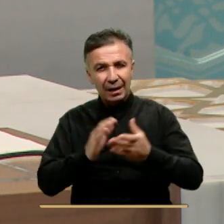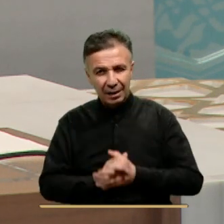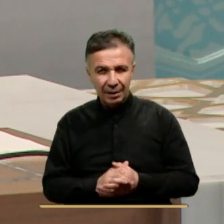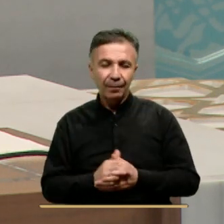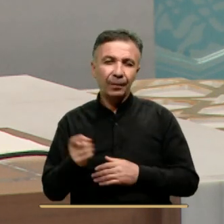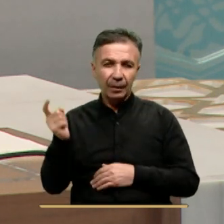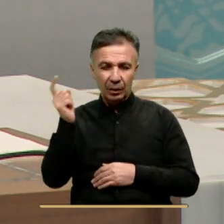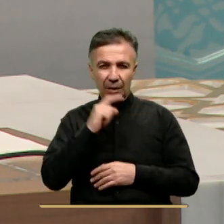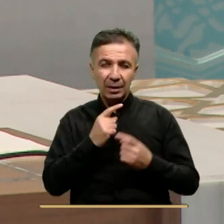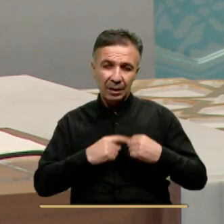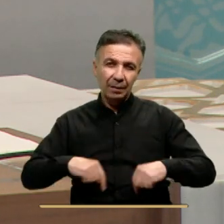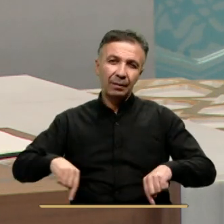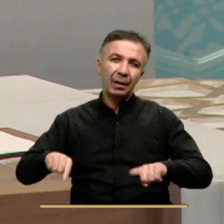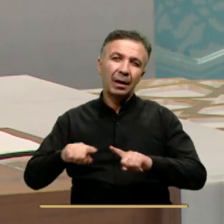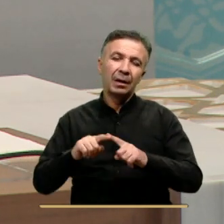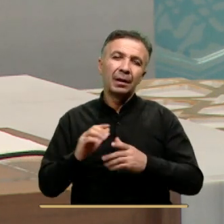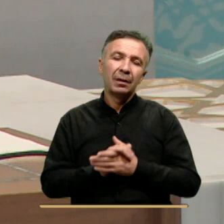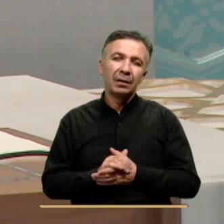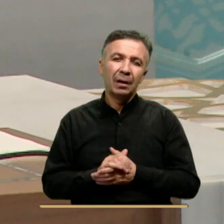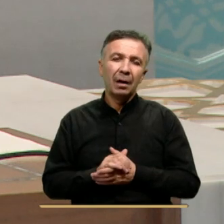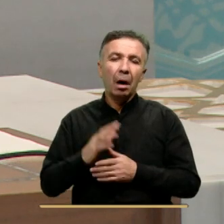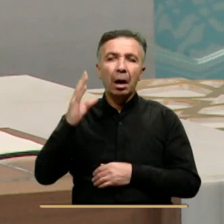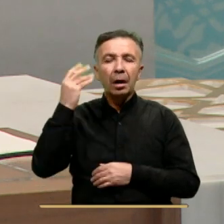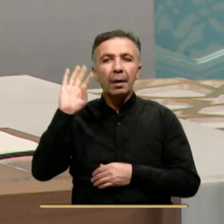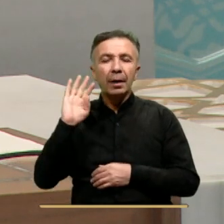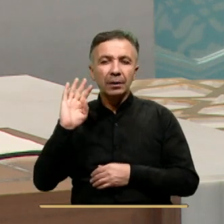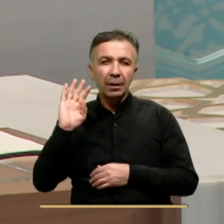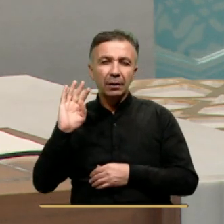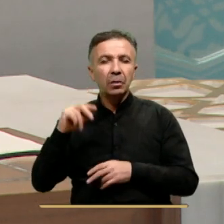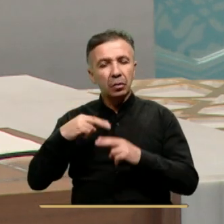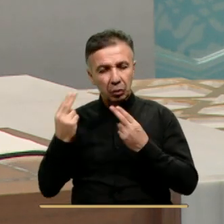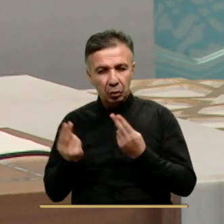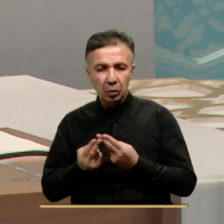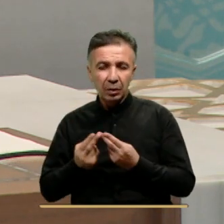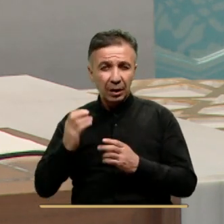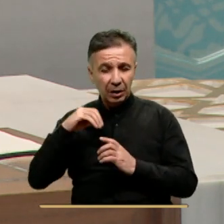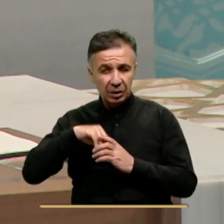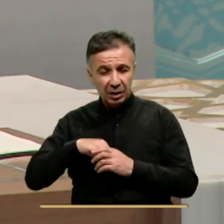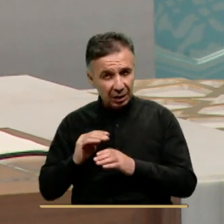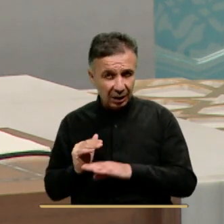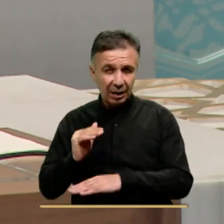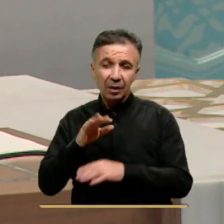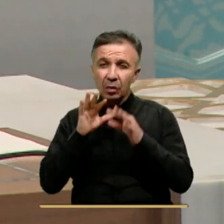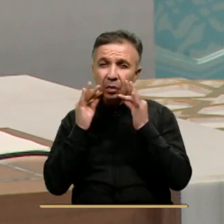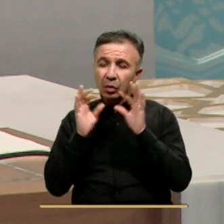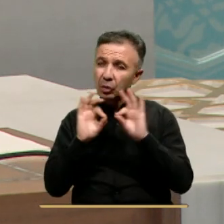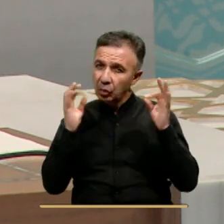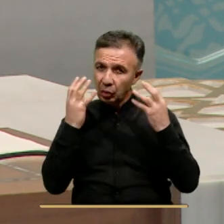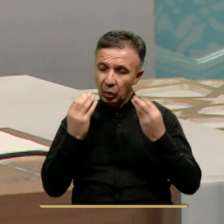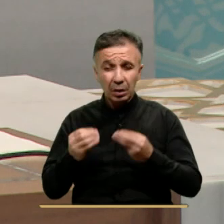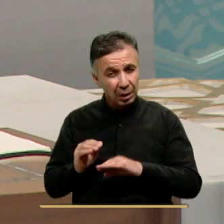Dolayısıyla Bizler de farkında olmadan dünya hayatında huzursuz olarak